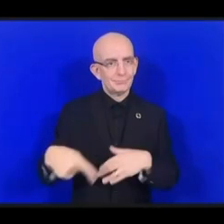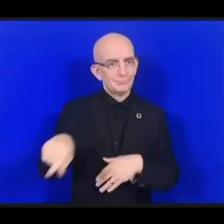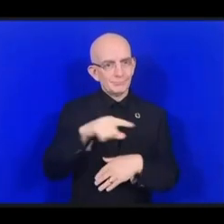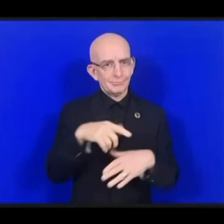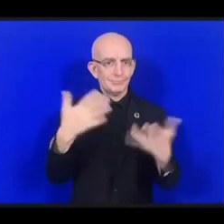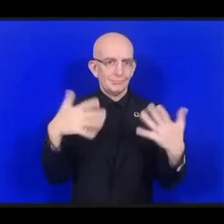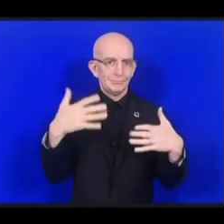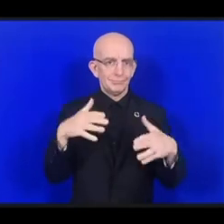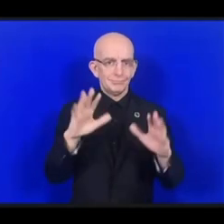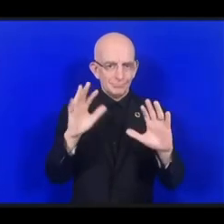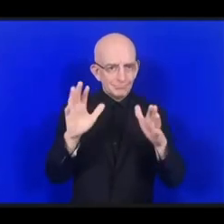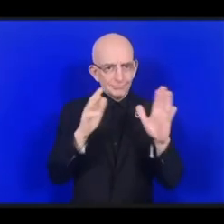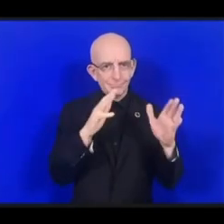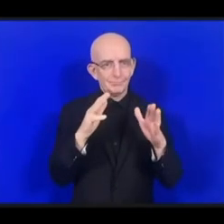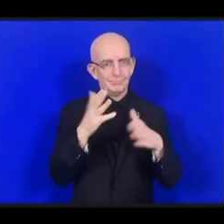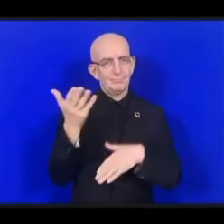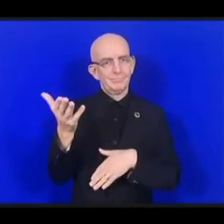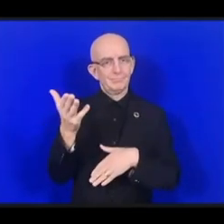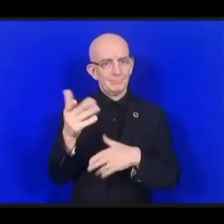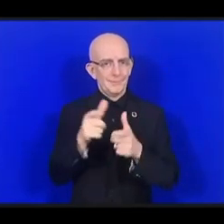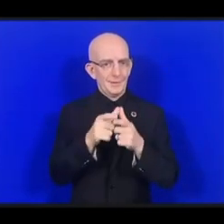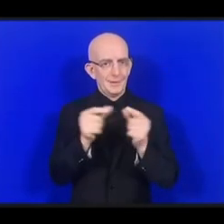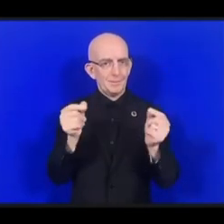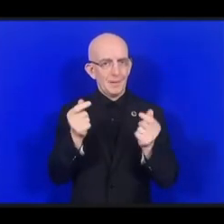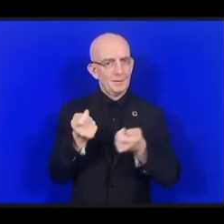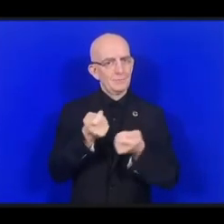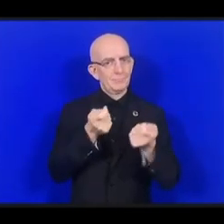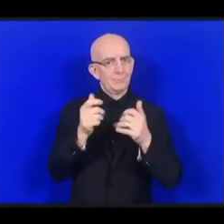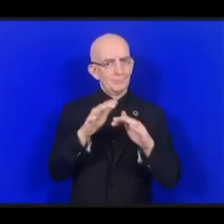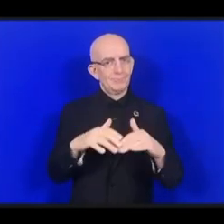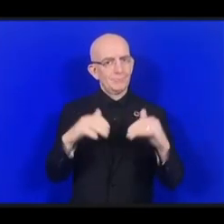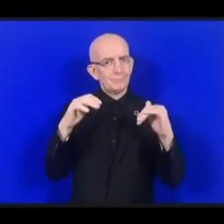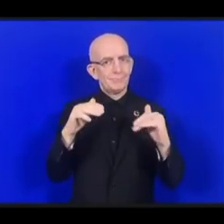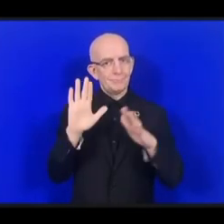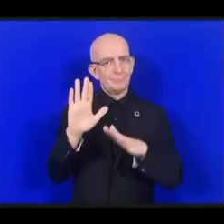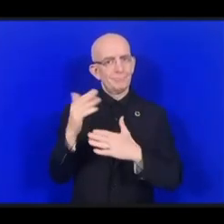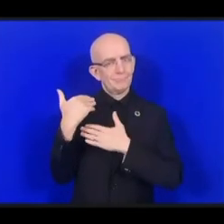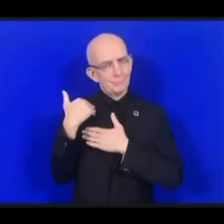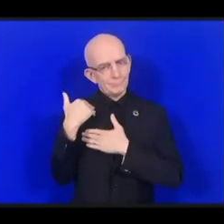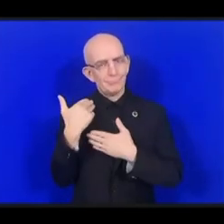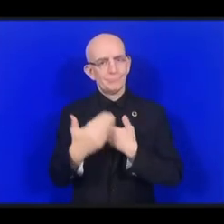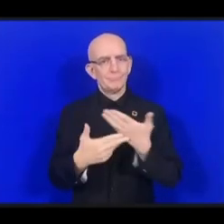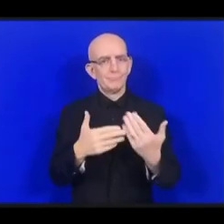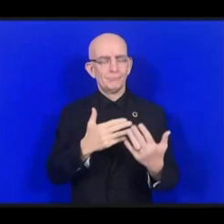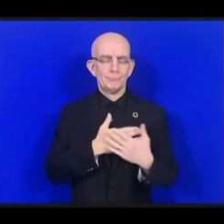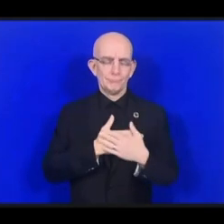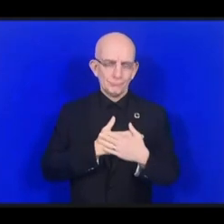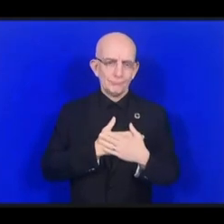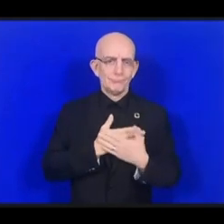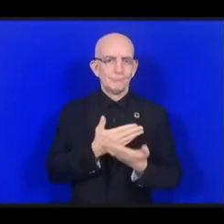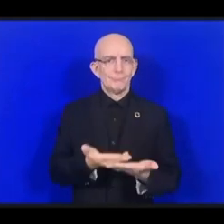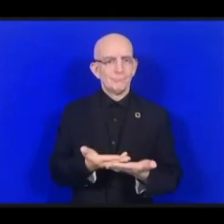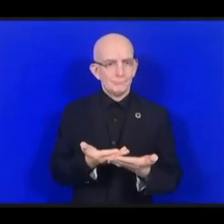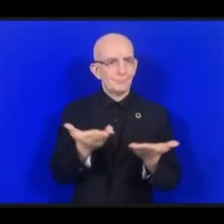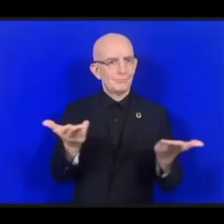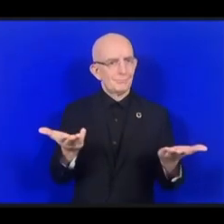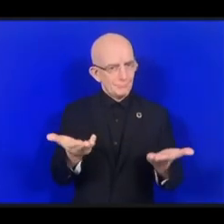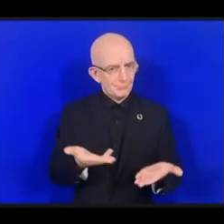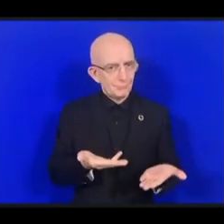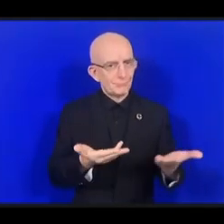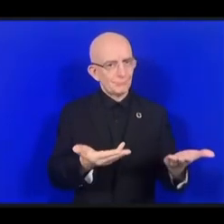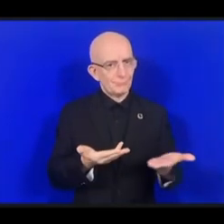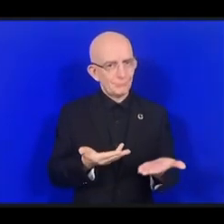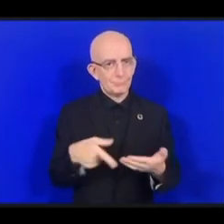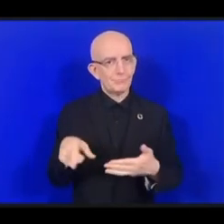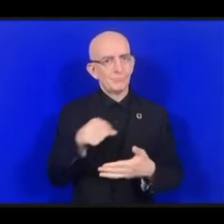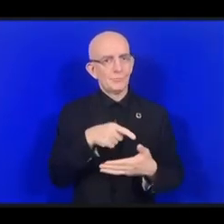示します本当にありがとうございましたこれからは京都からリアド